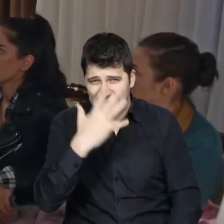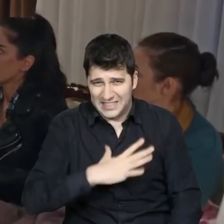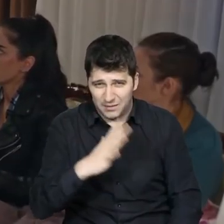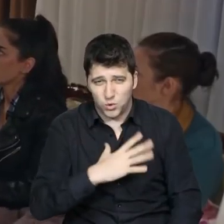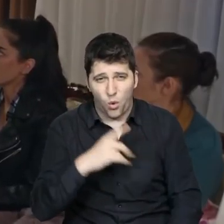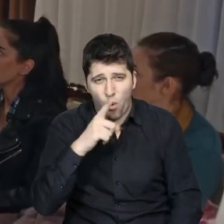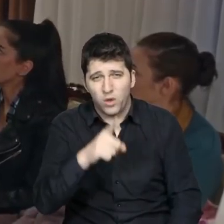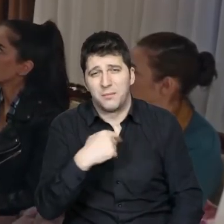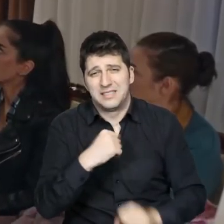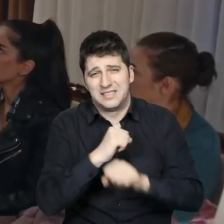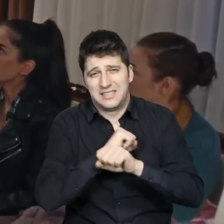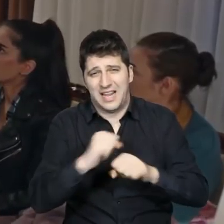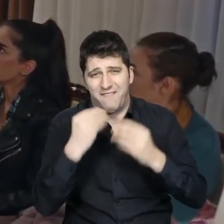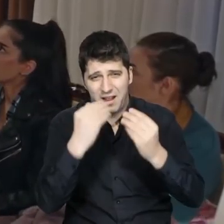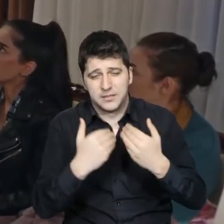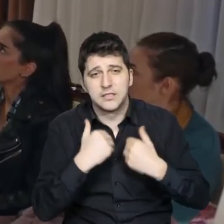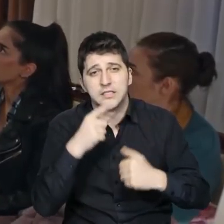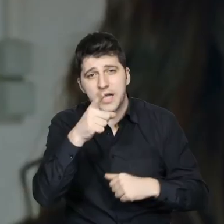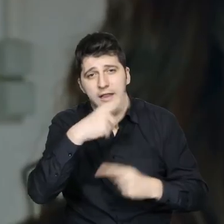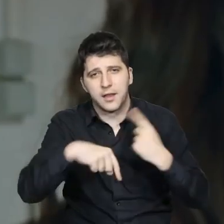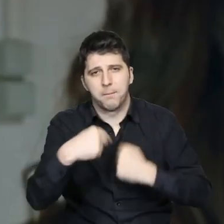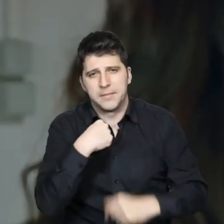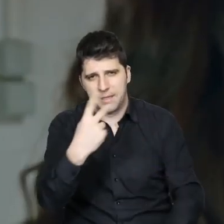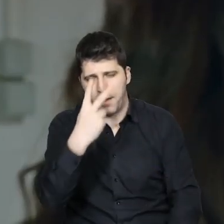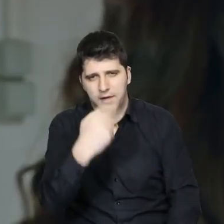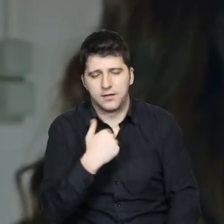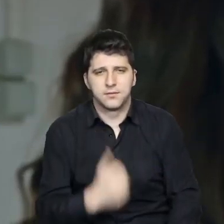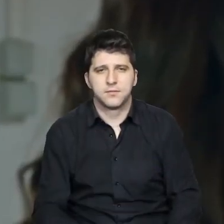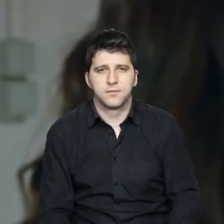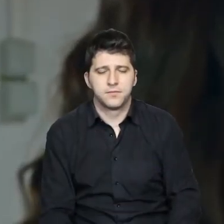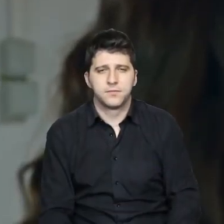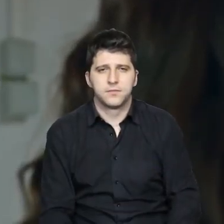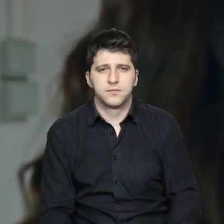da paramparça etmiş, sen dönüp asıl bize bak.